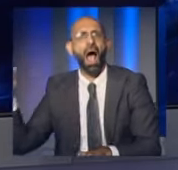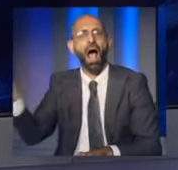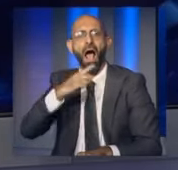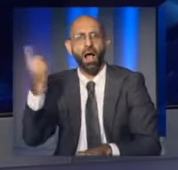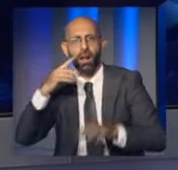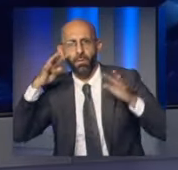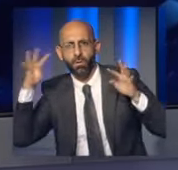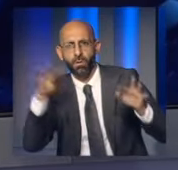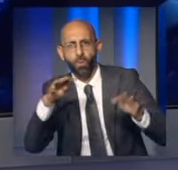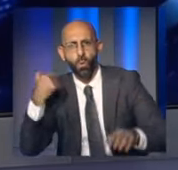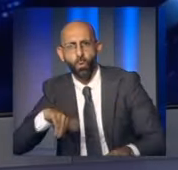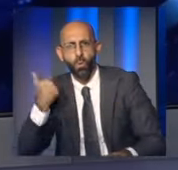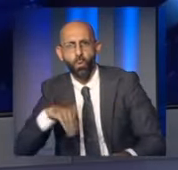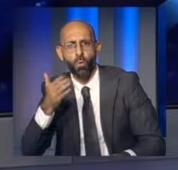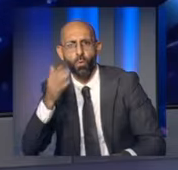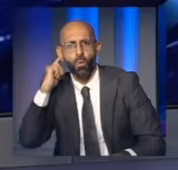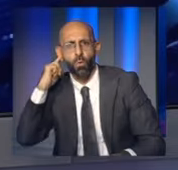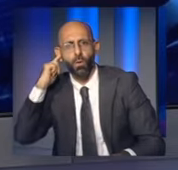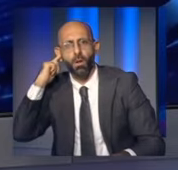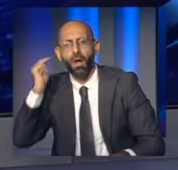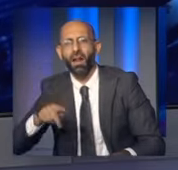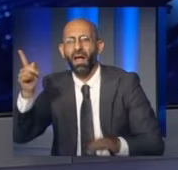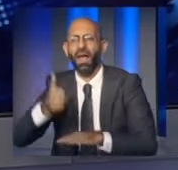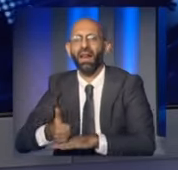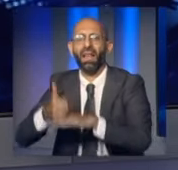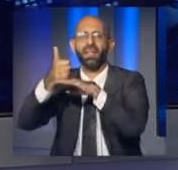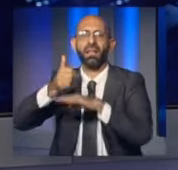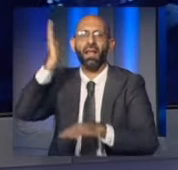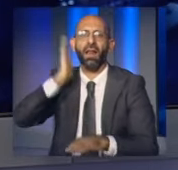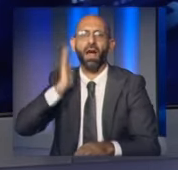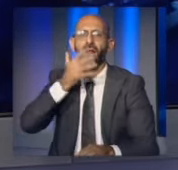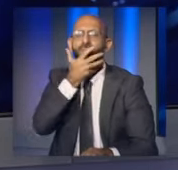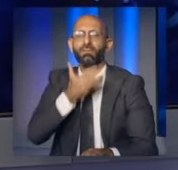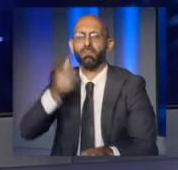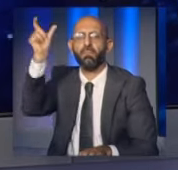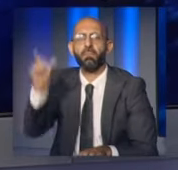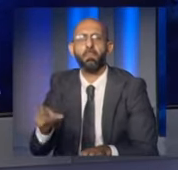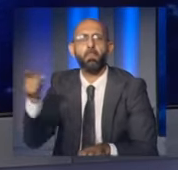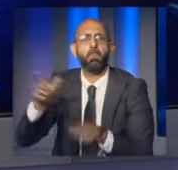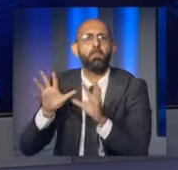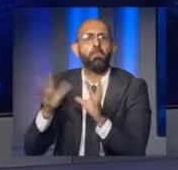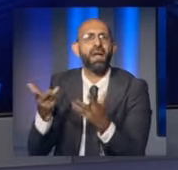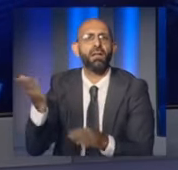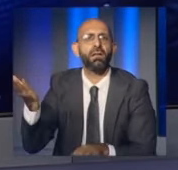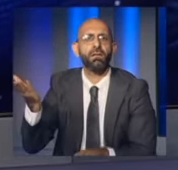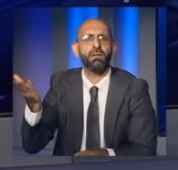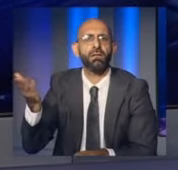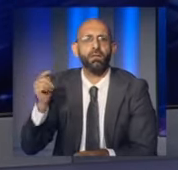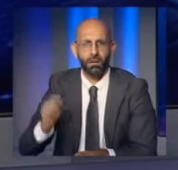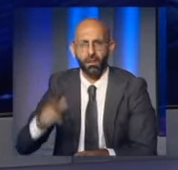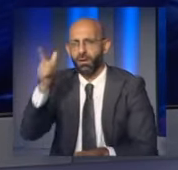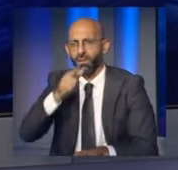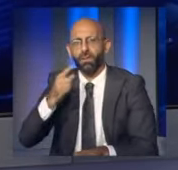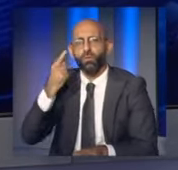الإيراني الذي يلقى اهتمامات جمة عالمية وإقليمية، لابد من إلقاء لمحة ذاتية من هو